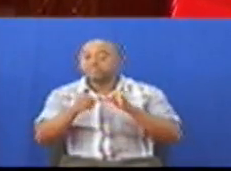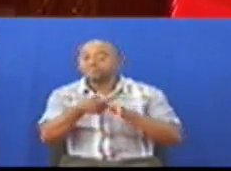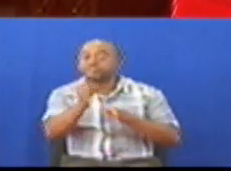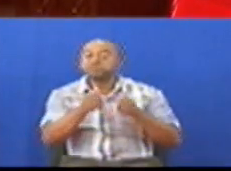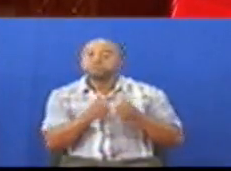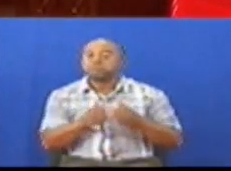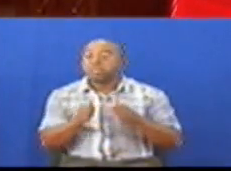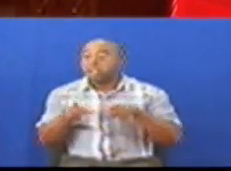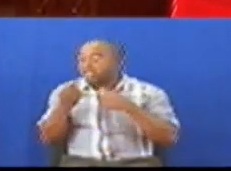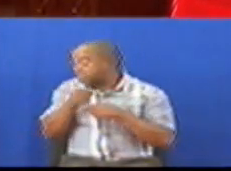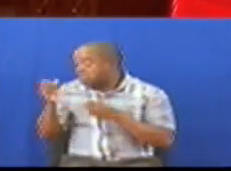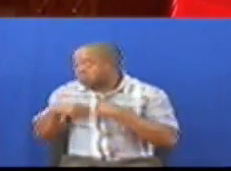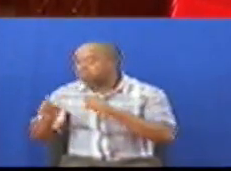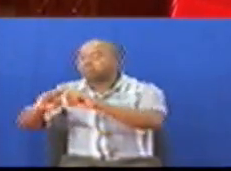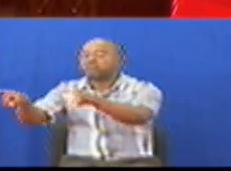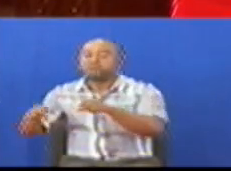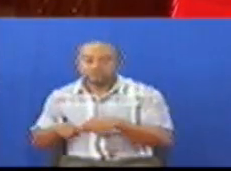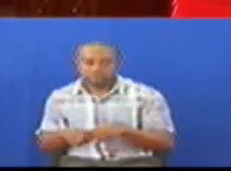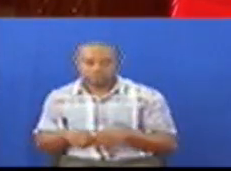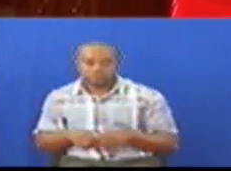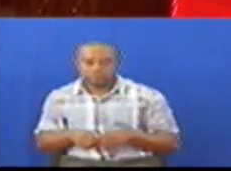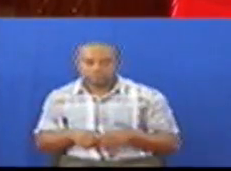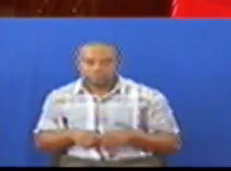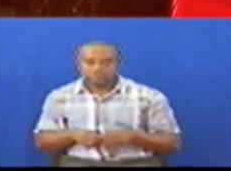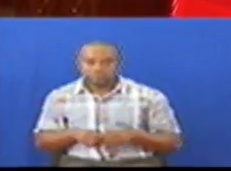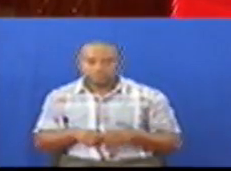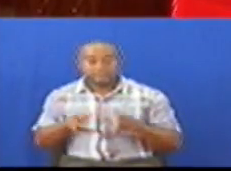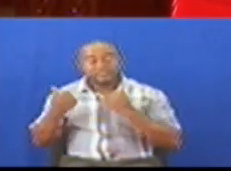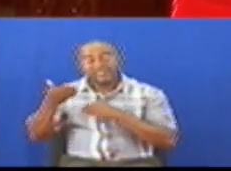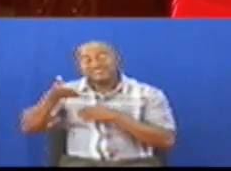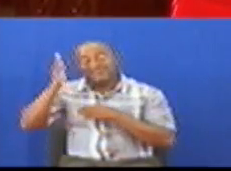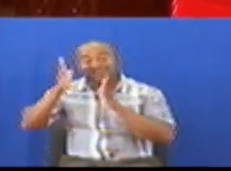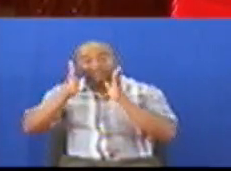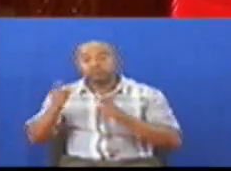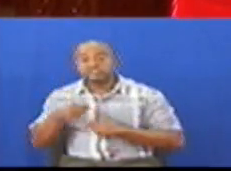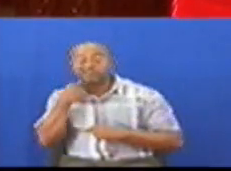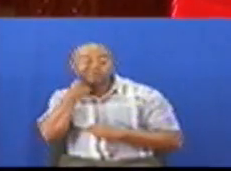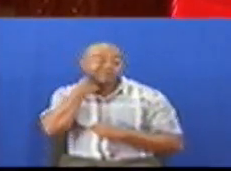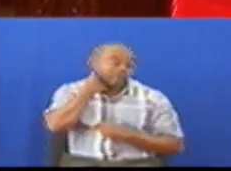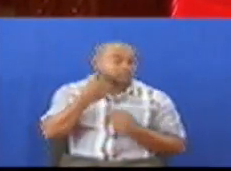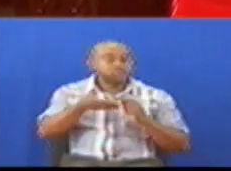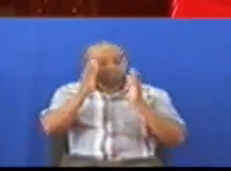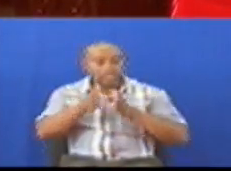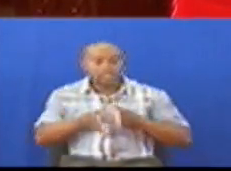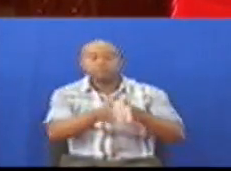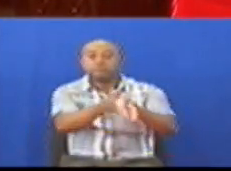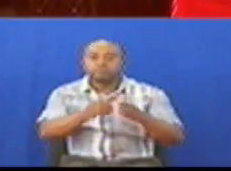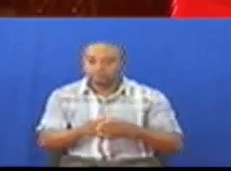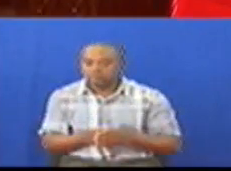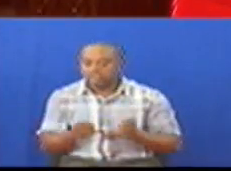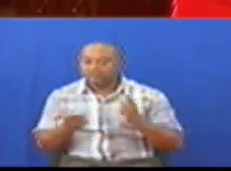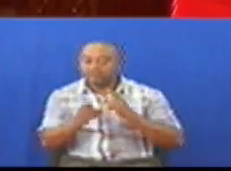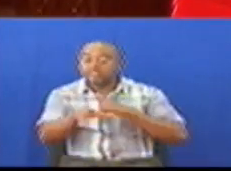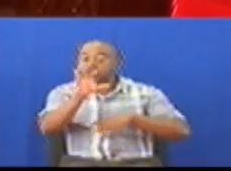Uhawilishaji wa rasilimali watu katika serikali za mitaa ni matakwa ya serikali kuu na si matakwa ya serikali za mitaa. Pili, uteuzi na